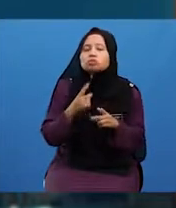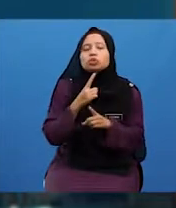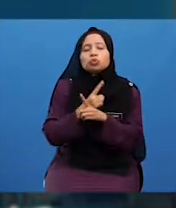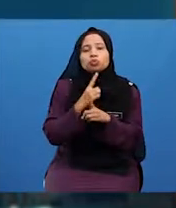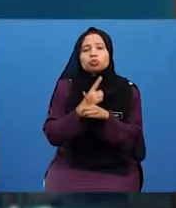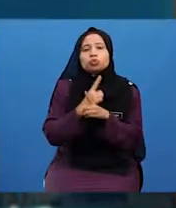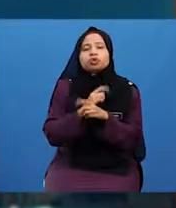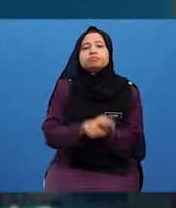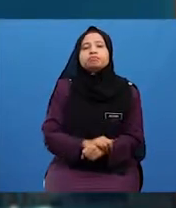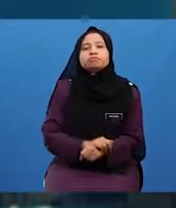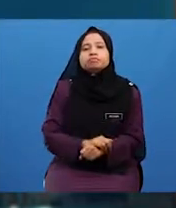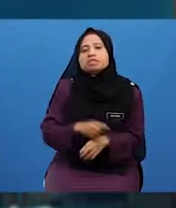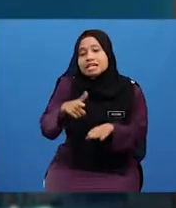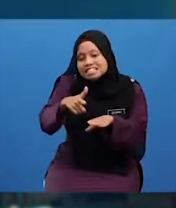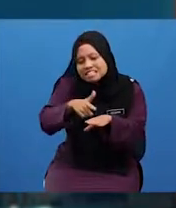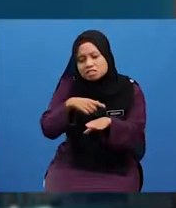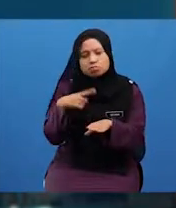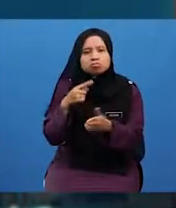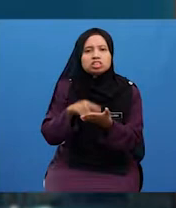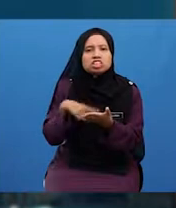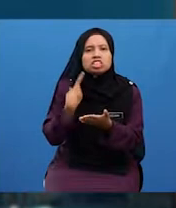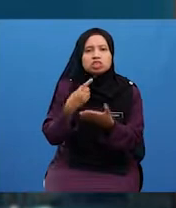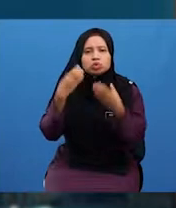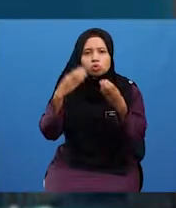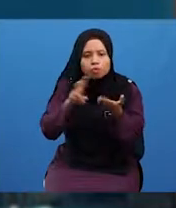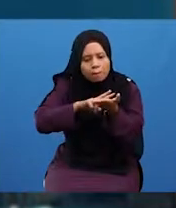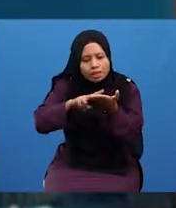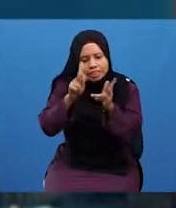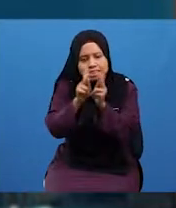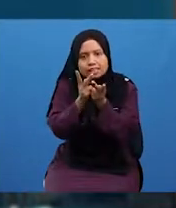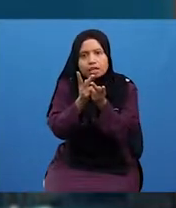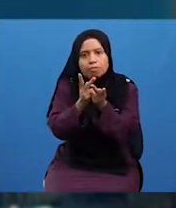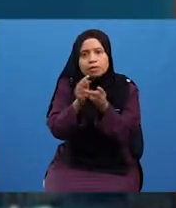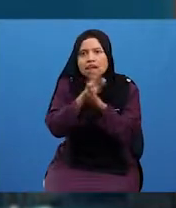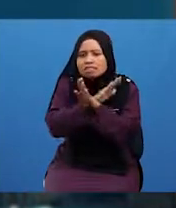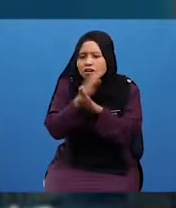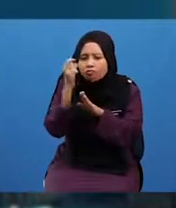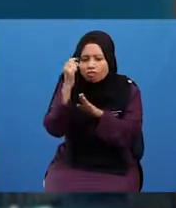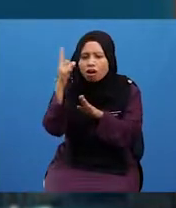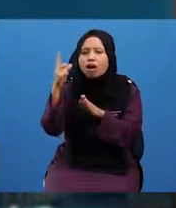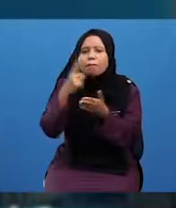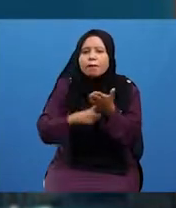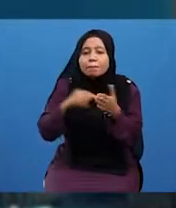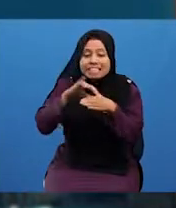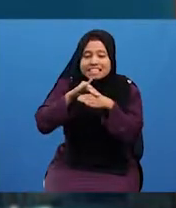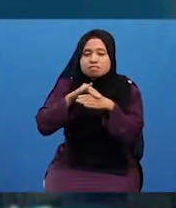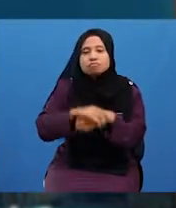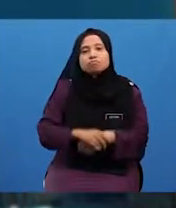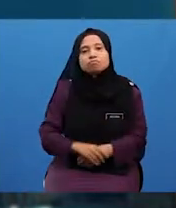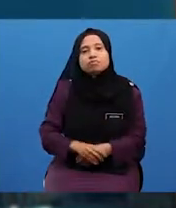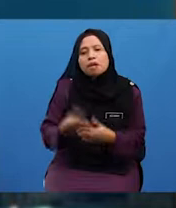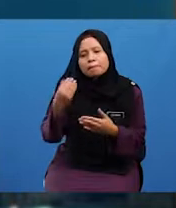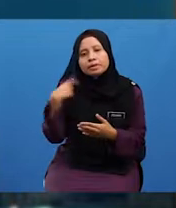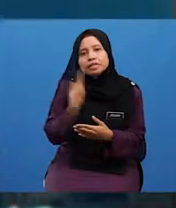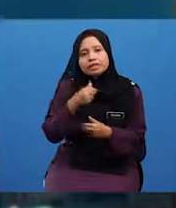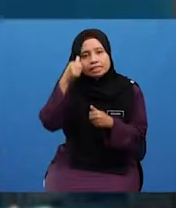Betul, murid-murid. Selama ini kita cuma membaca kitab tanpa memahami kandungannya. Mari